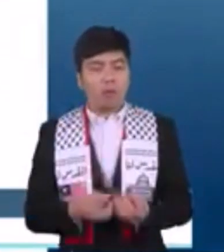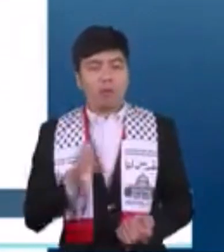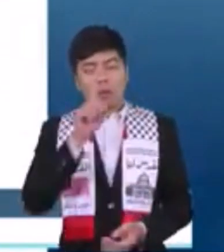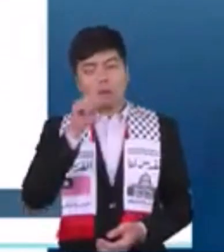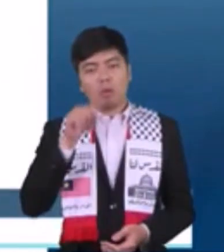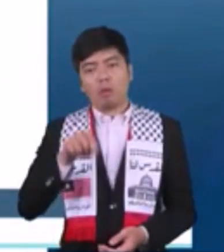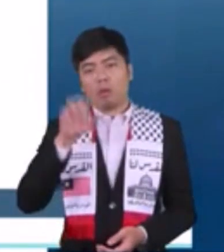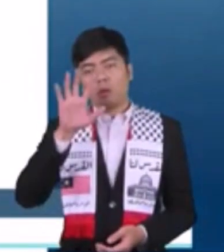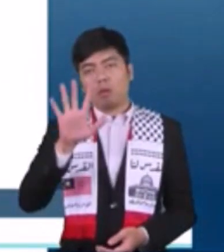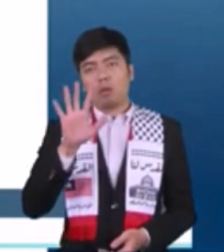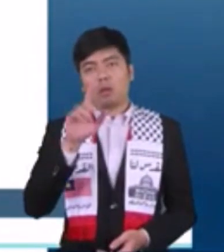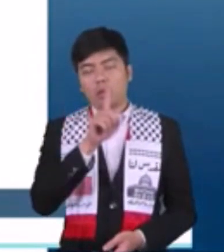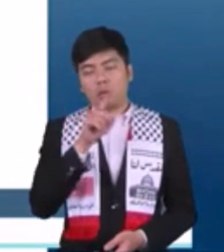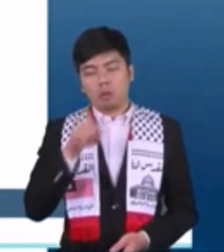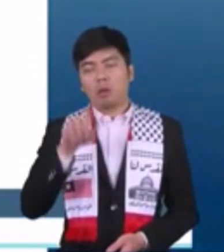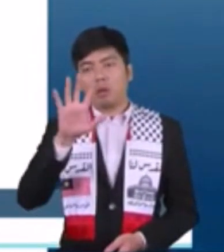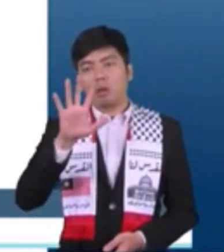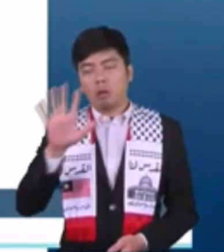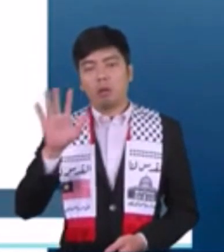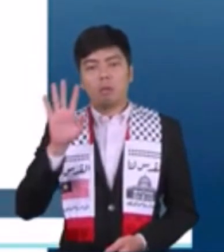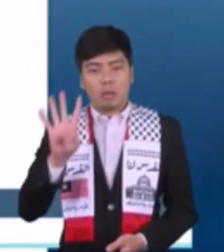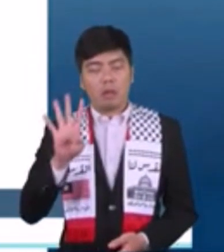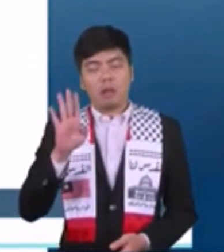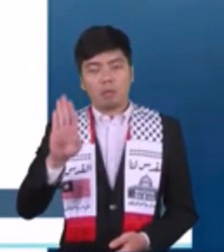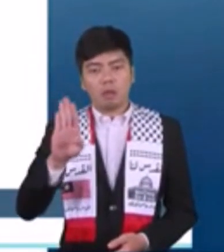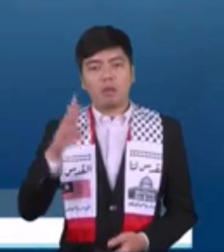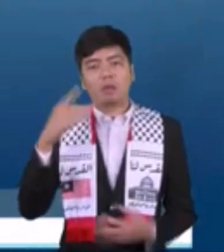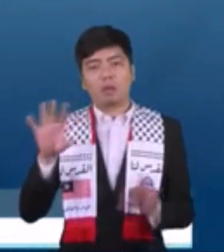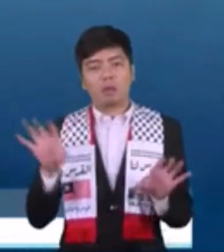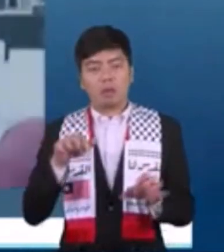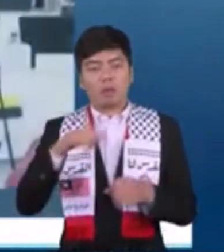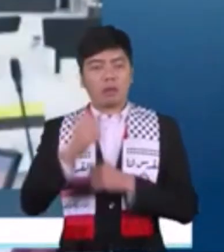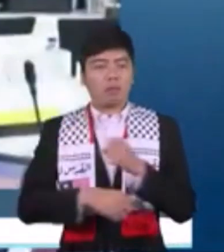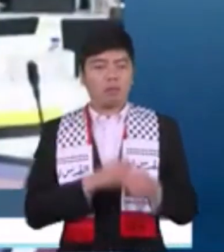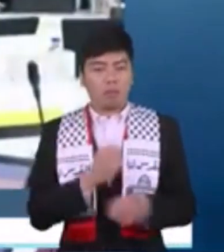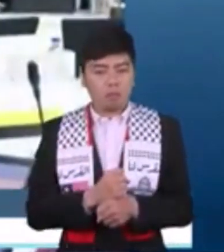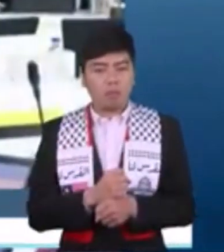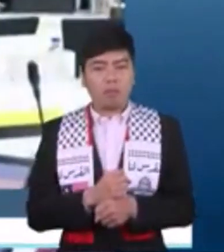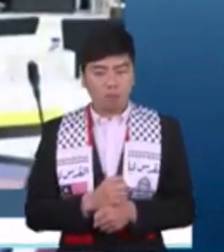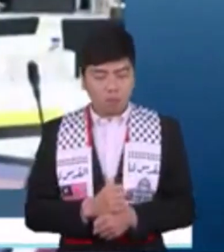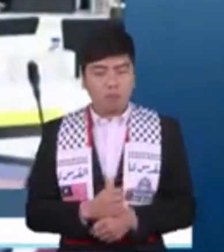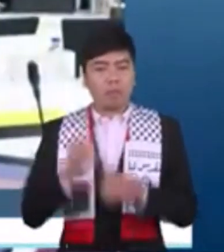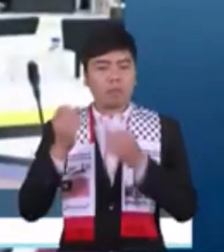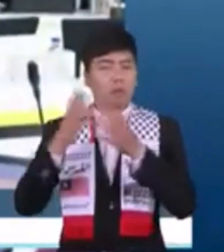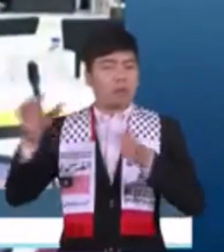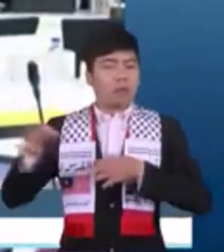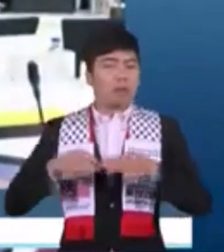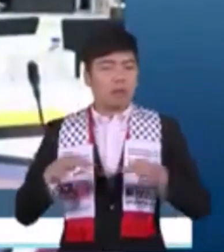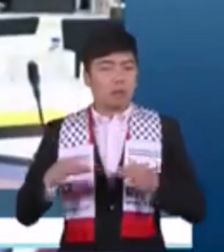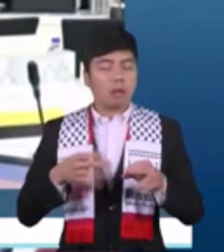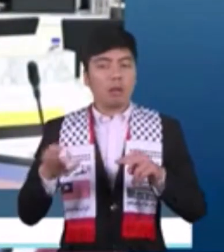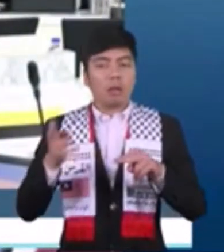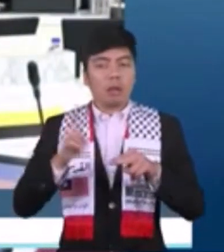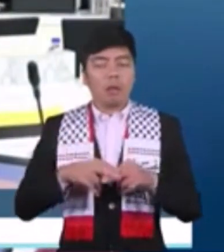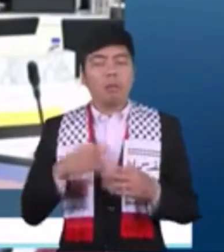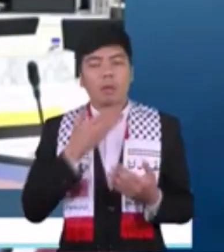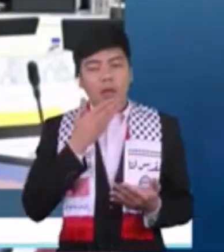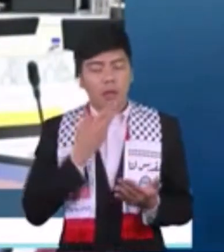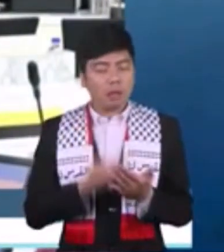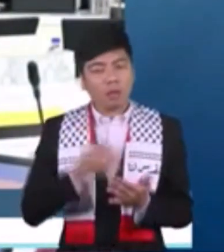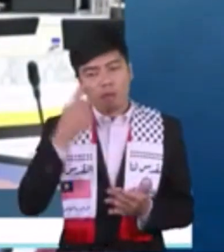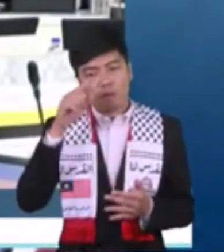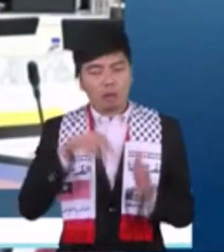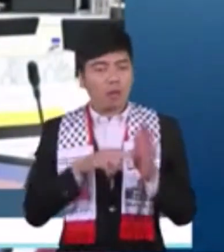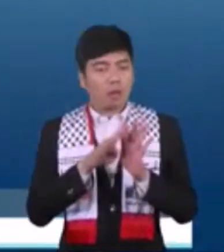r.55 bilion akan dilaksanakan tahun ini selaras dengan aspirasi Perdana Menteri bagi menambah baik keperluan pelajar projek